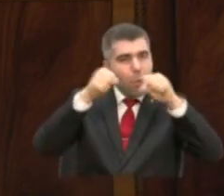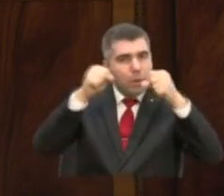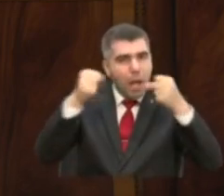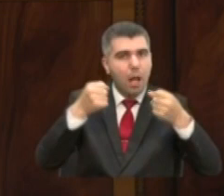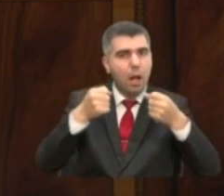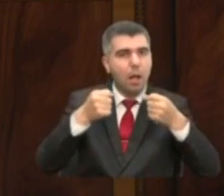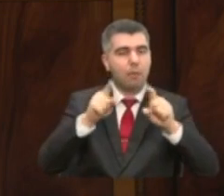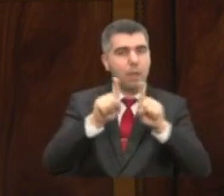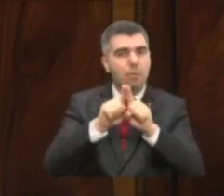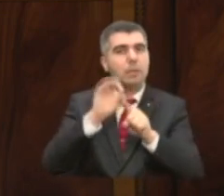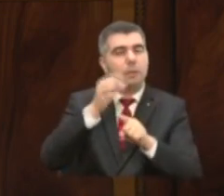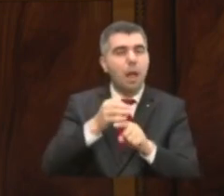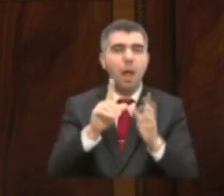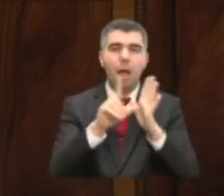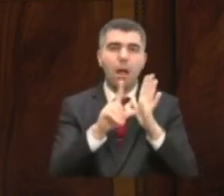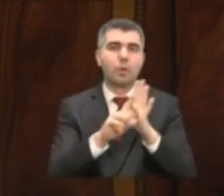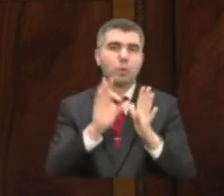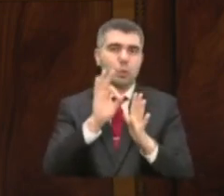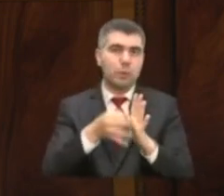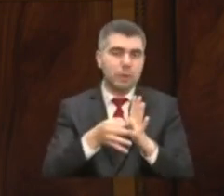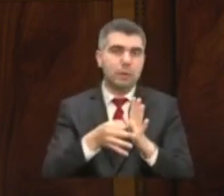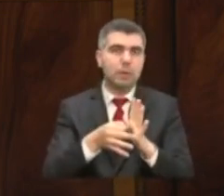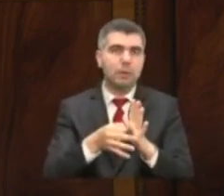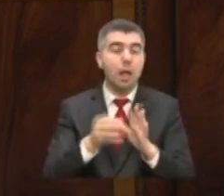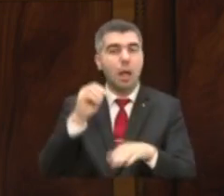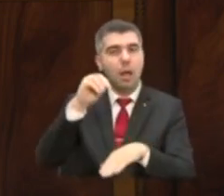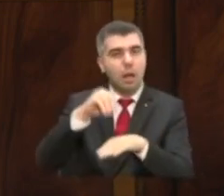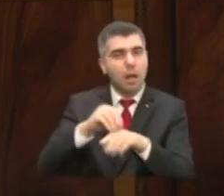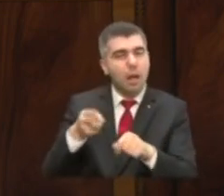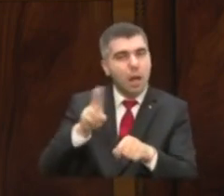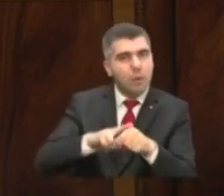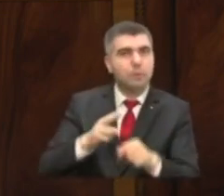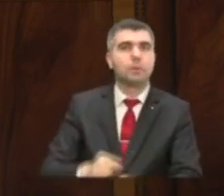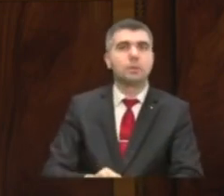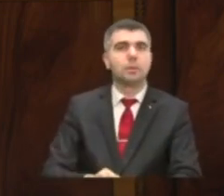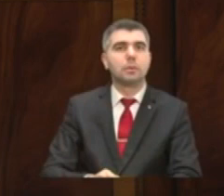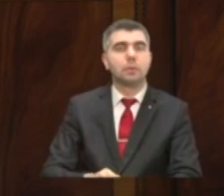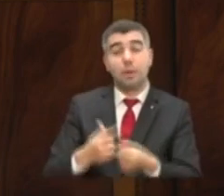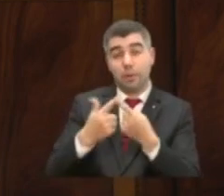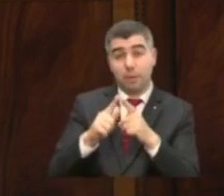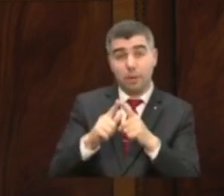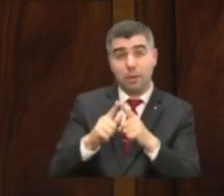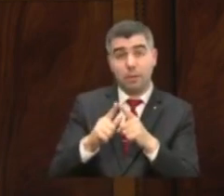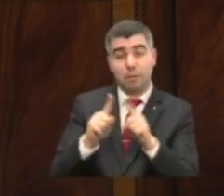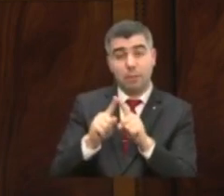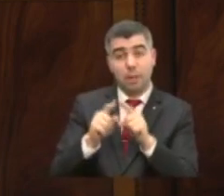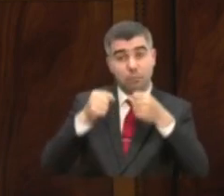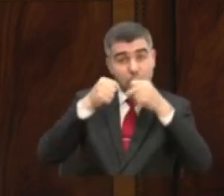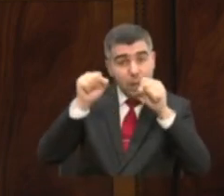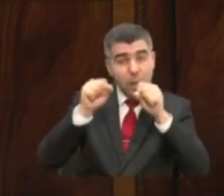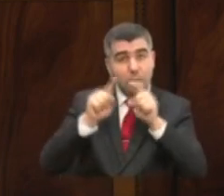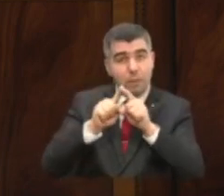السلمي المشروع، ولكن أيضاً هذه فرصة لنا لنؤكد على أنه سقف هذا الاحتجاج